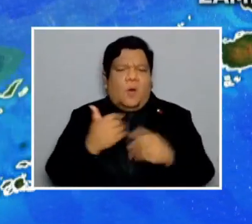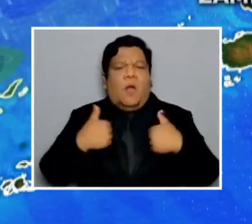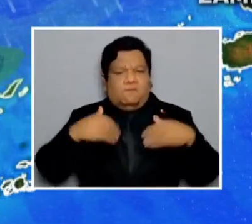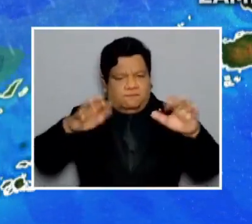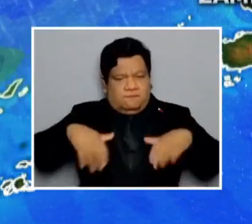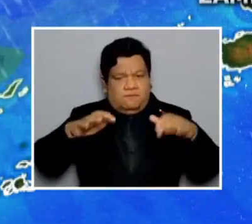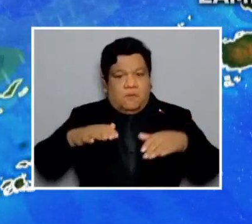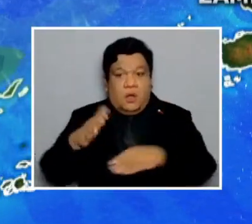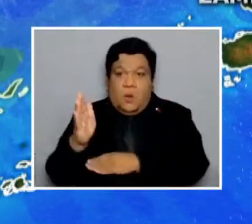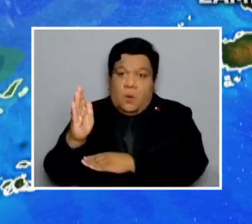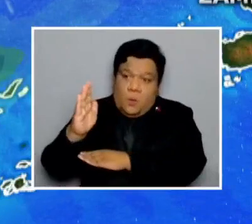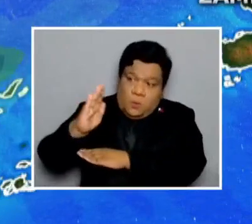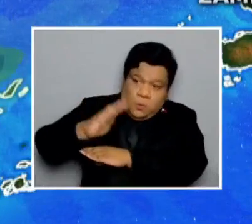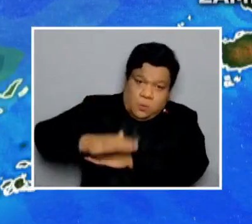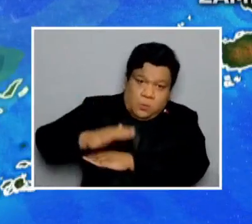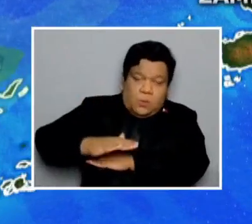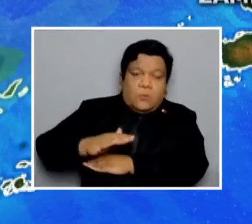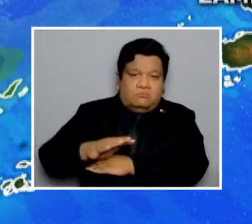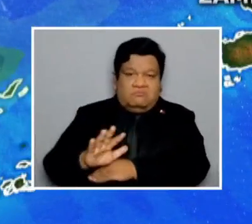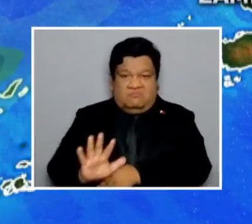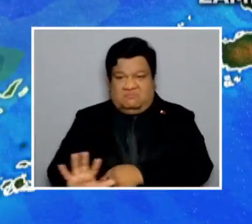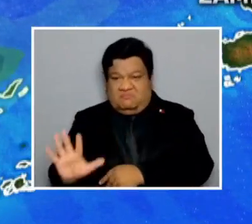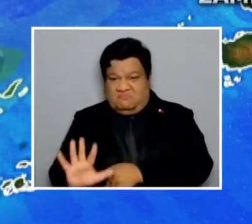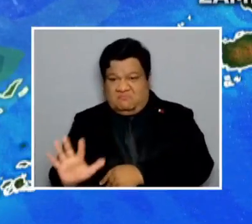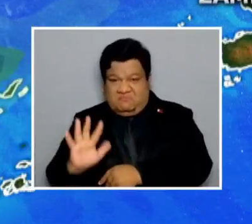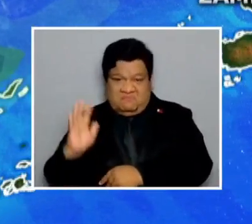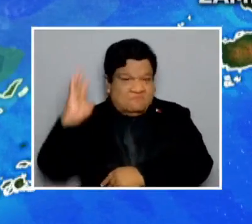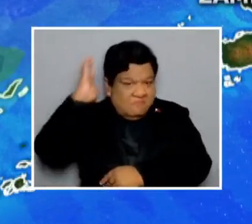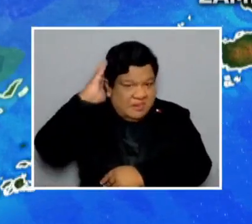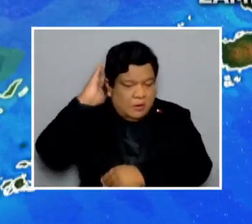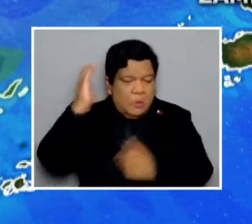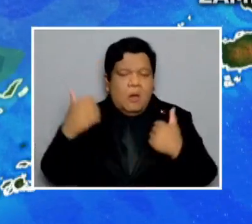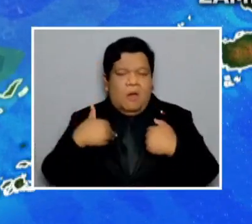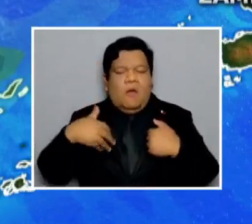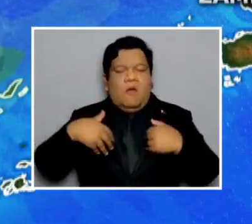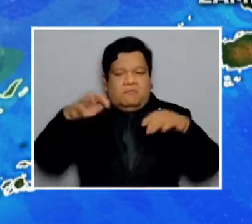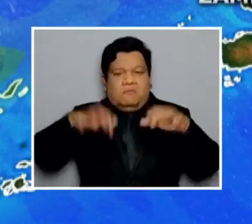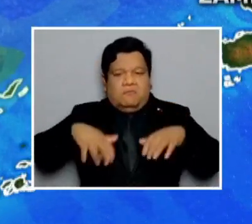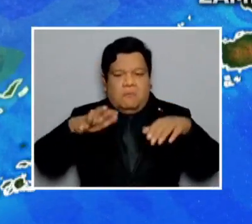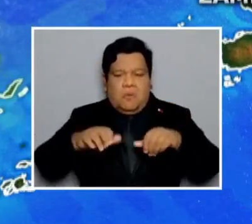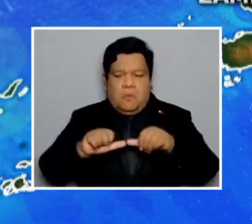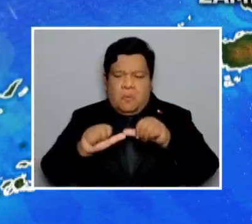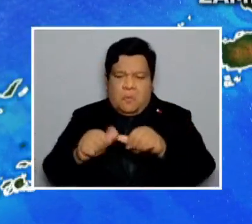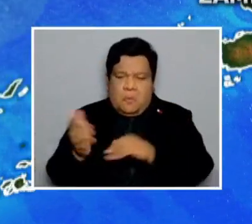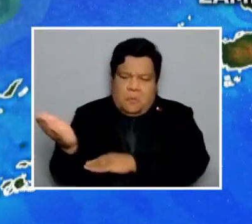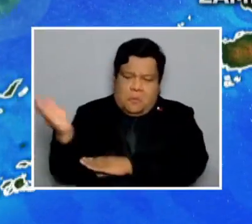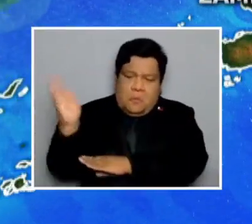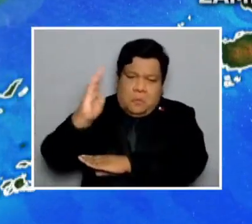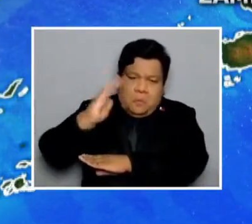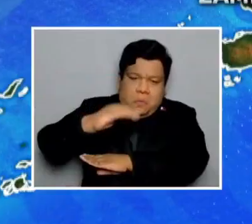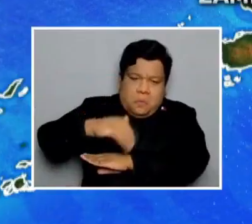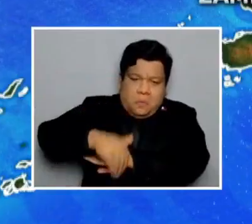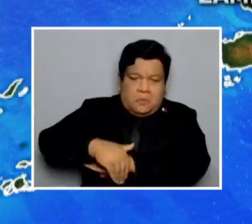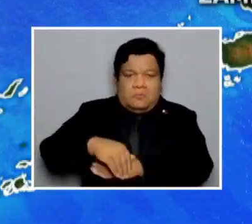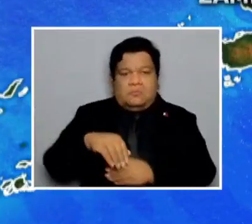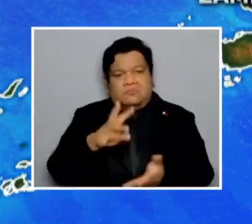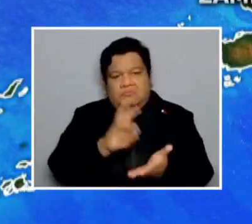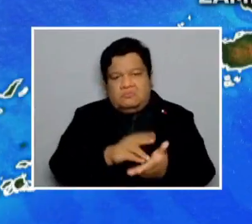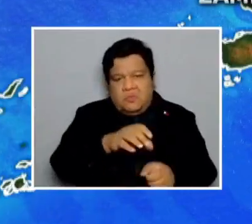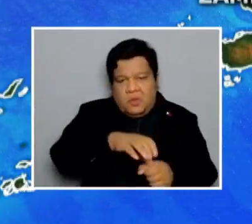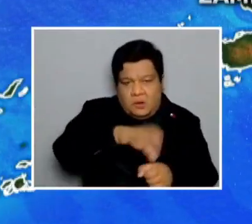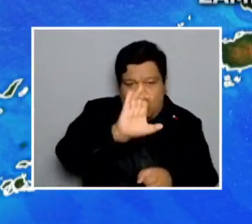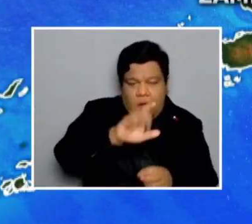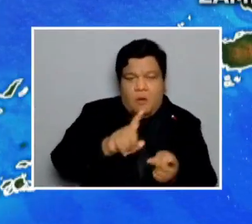na ang makakaranas ng pag-ulan at magpapatuloy ang mga pag-ulan ito sa gabi sa Caraga, maging sa ilang bahagi po ng Northern